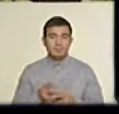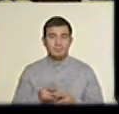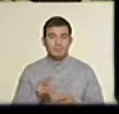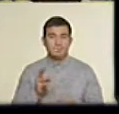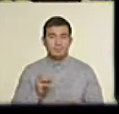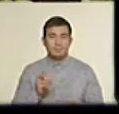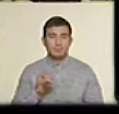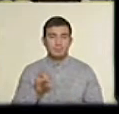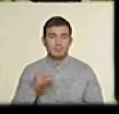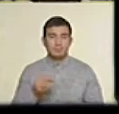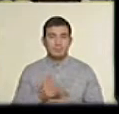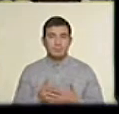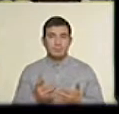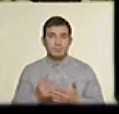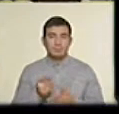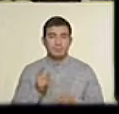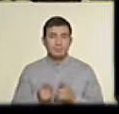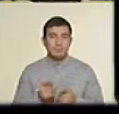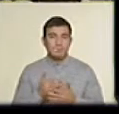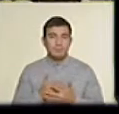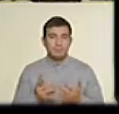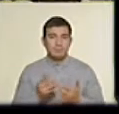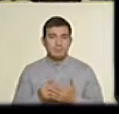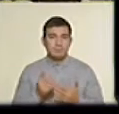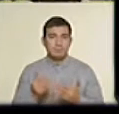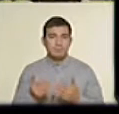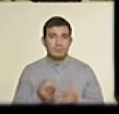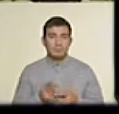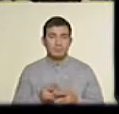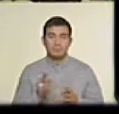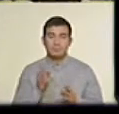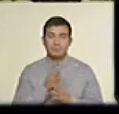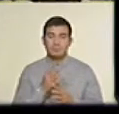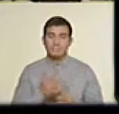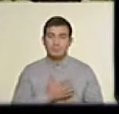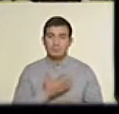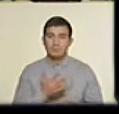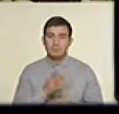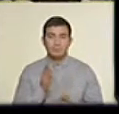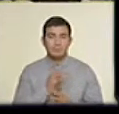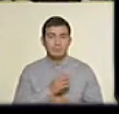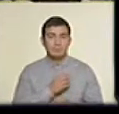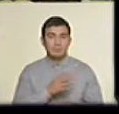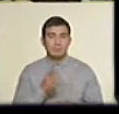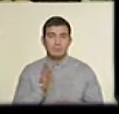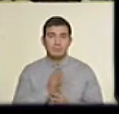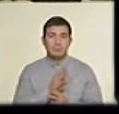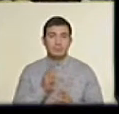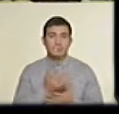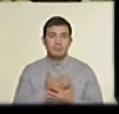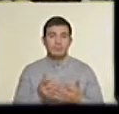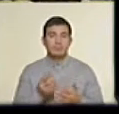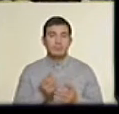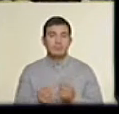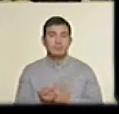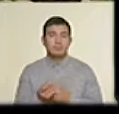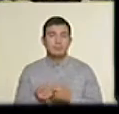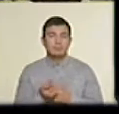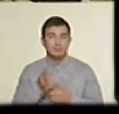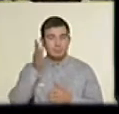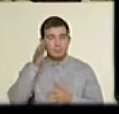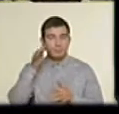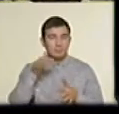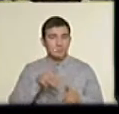bo'linadi. Tabiiy rekreatsiya resurslariga tabiiy sharoit va tabiiy boyliklari zaminida vujudga kelgan